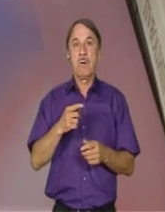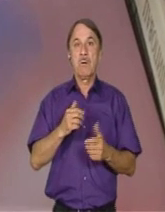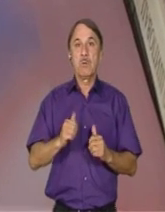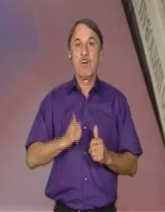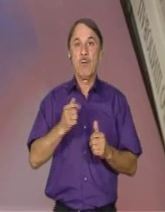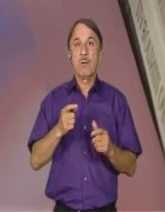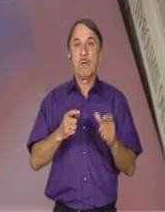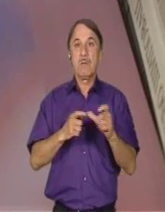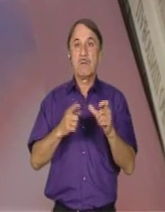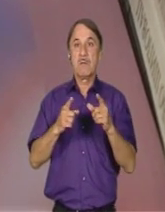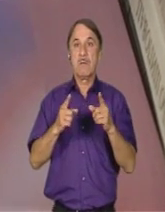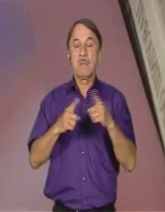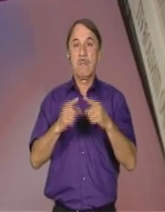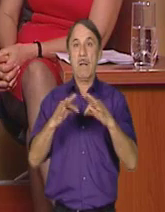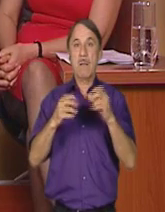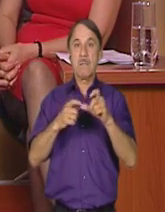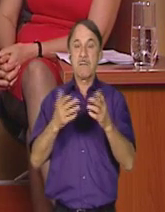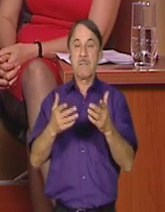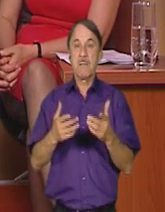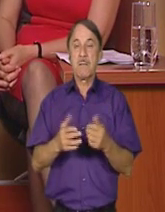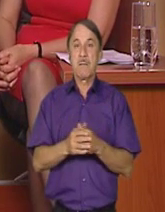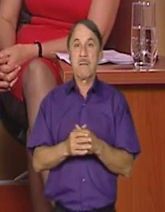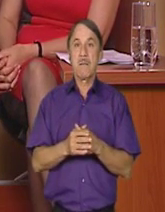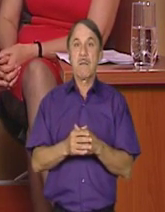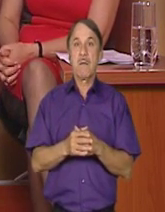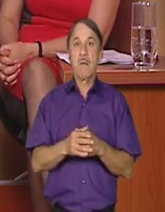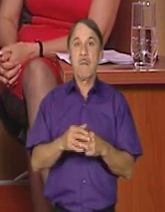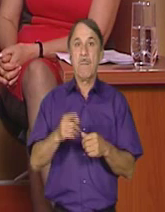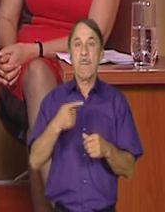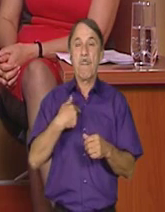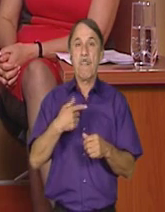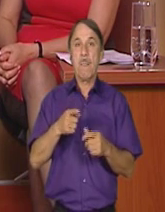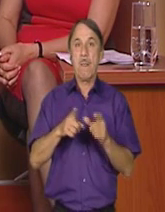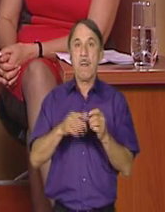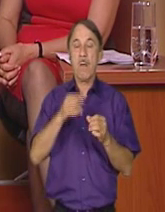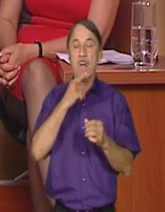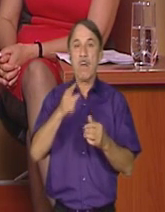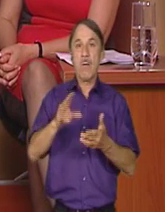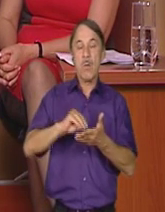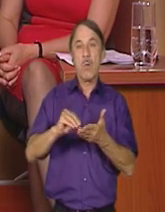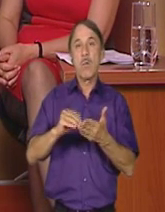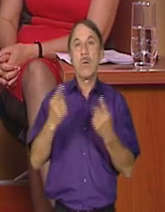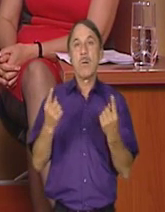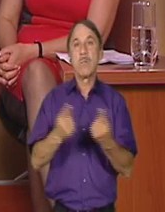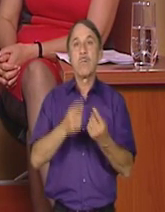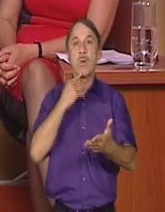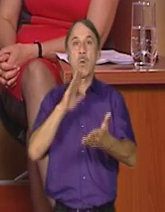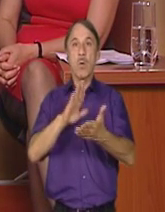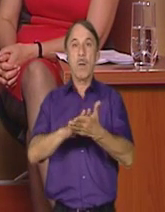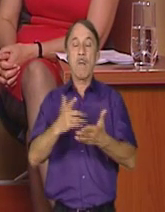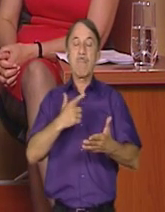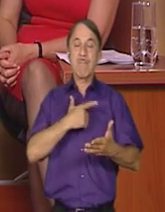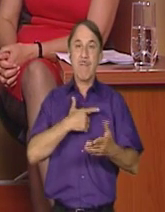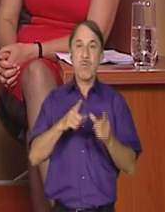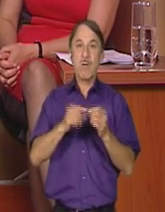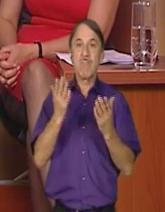rekao je jedan od gostiju naše emisije. Knjiga je bila najlepši izum, vrh civilizacije na planeti Zemlji,